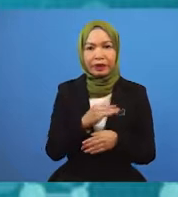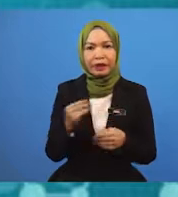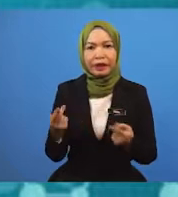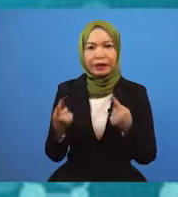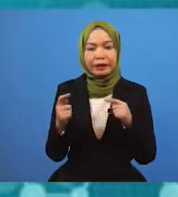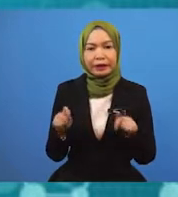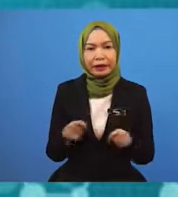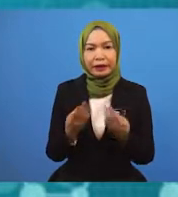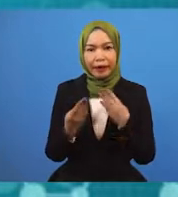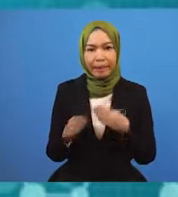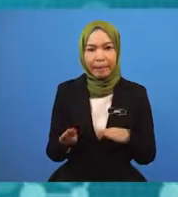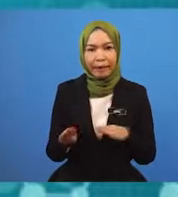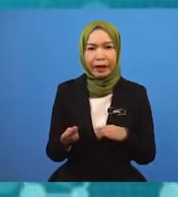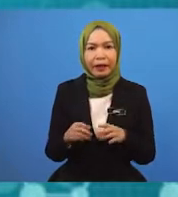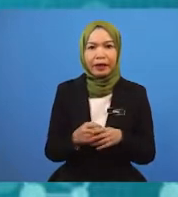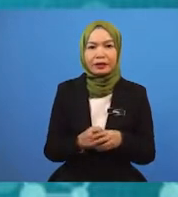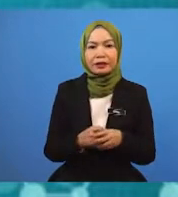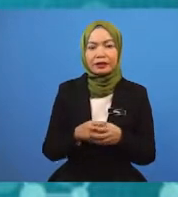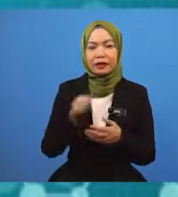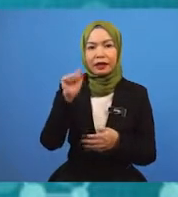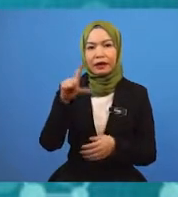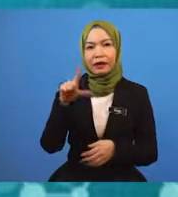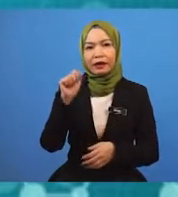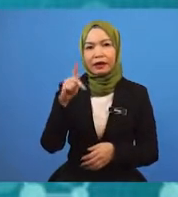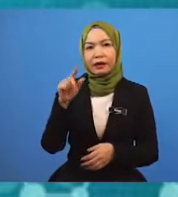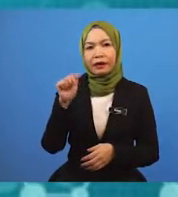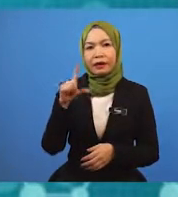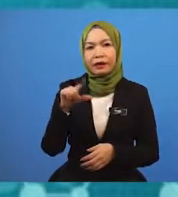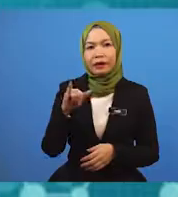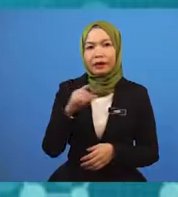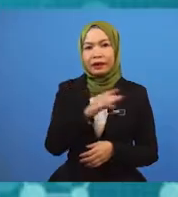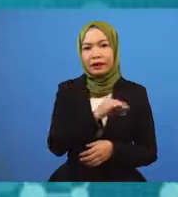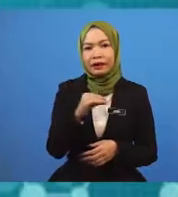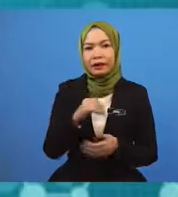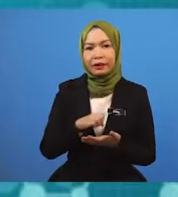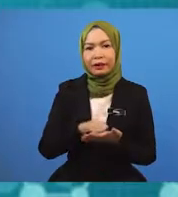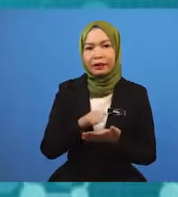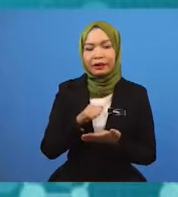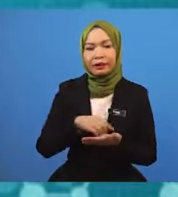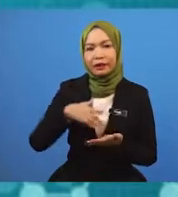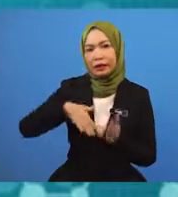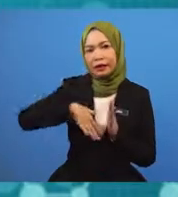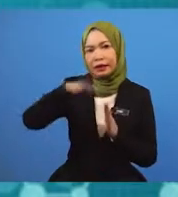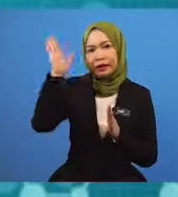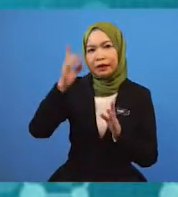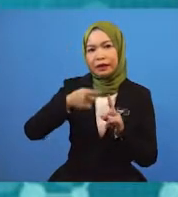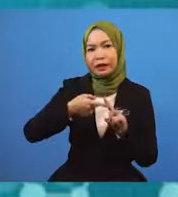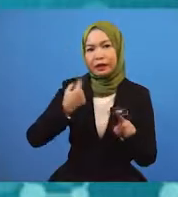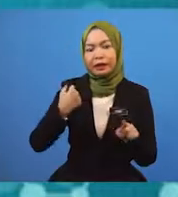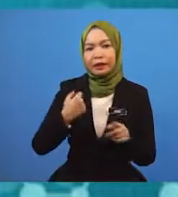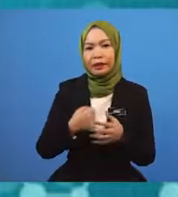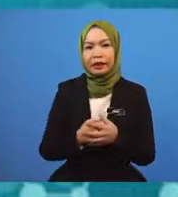kuat dan asid kuat lebih tinggi daripada tindak balas